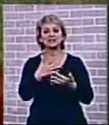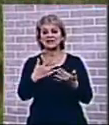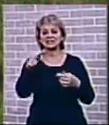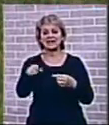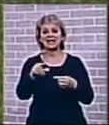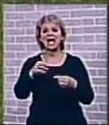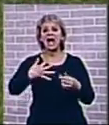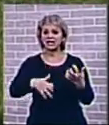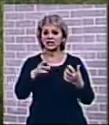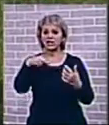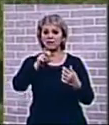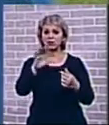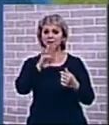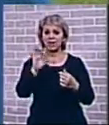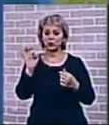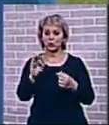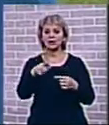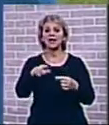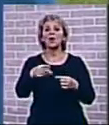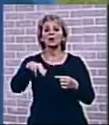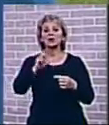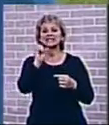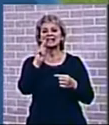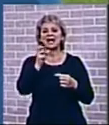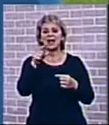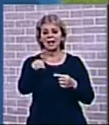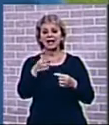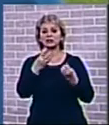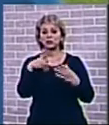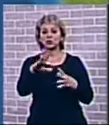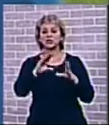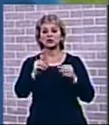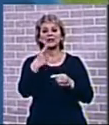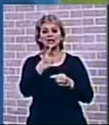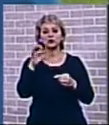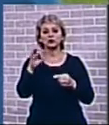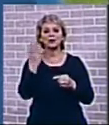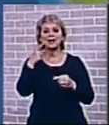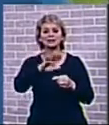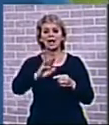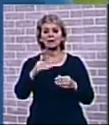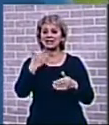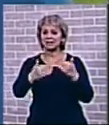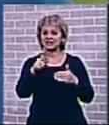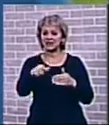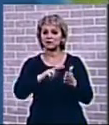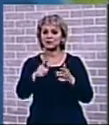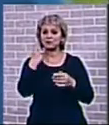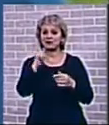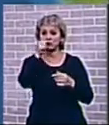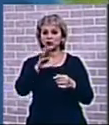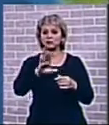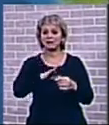всяких Аргентина-Ямайка 5-0. В истории СКА, конечно, это счет 1-0, когда мы непосредственно в 81 году